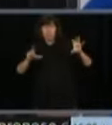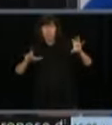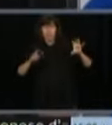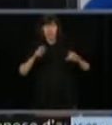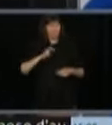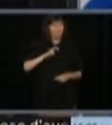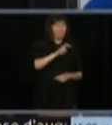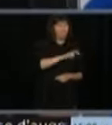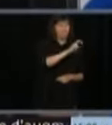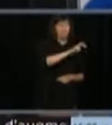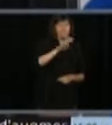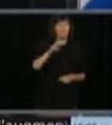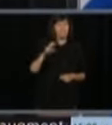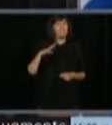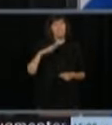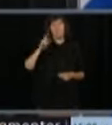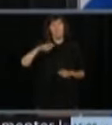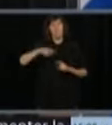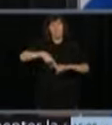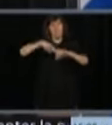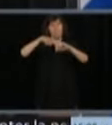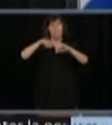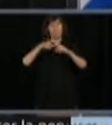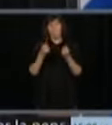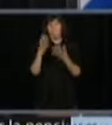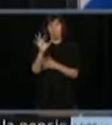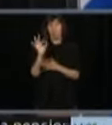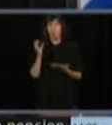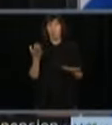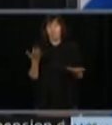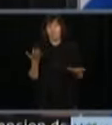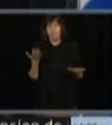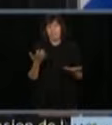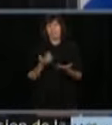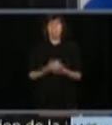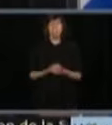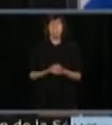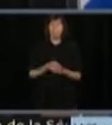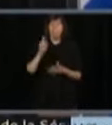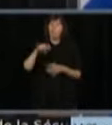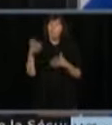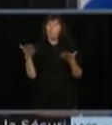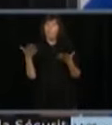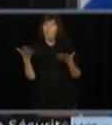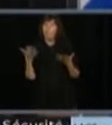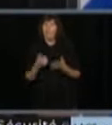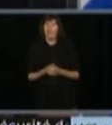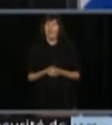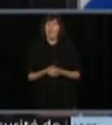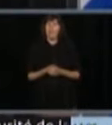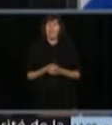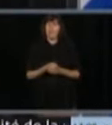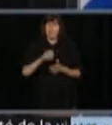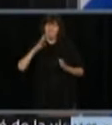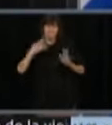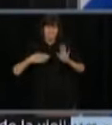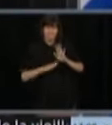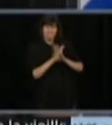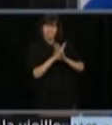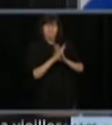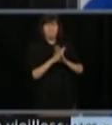suspendre, parce que je veux effectivement être capable là, de recommencer avec Christian, avec le Dr